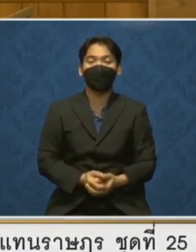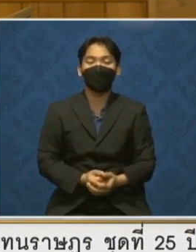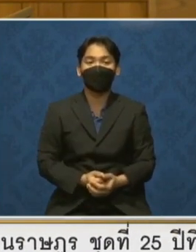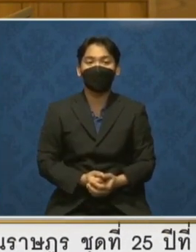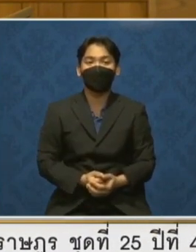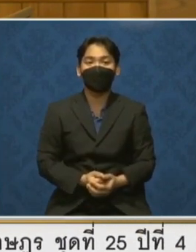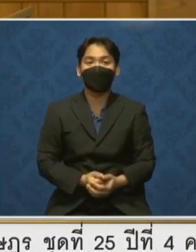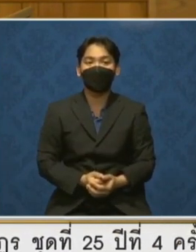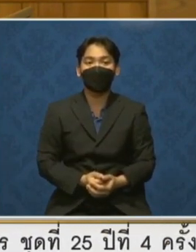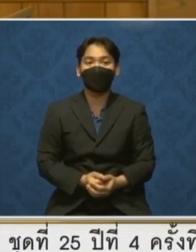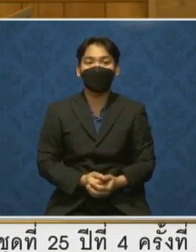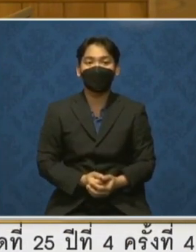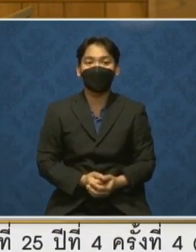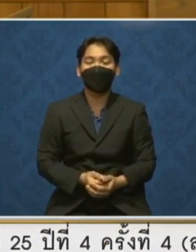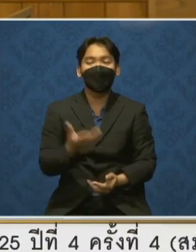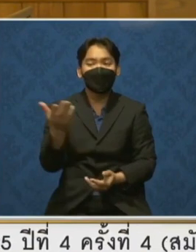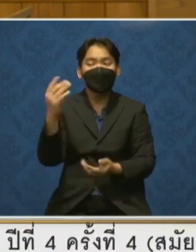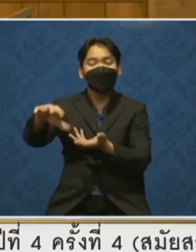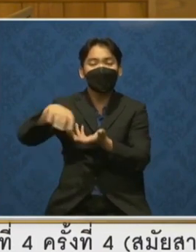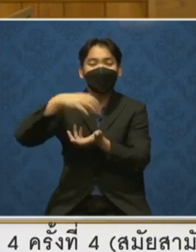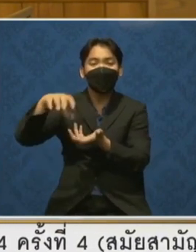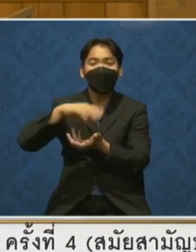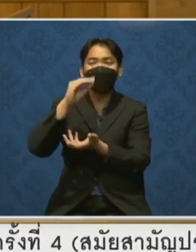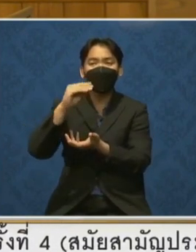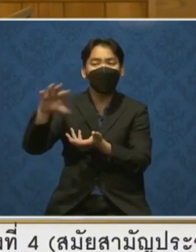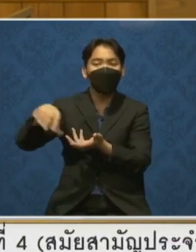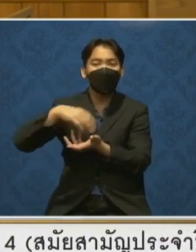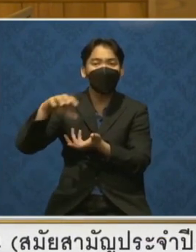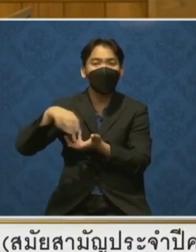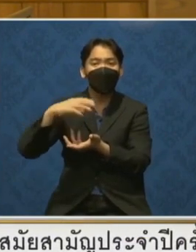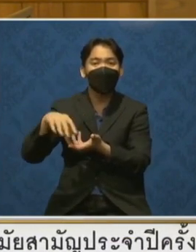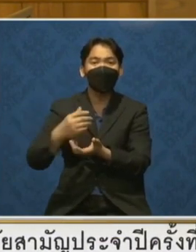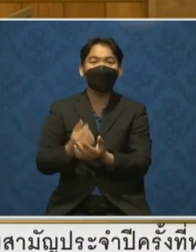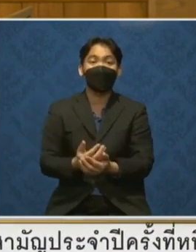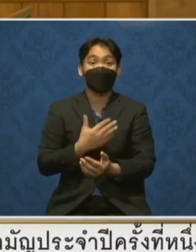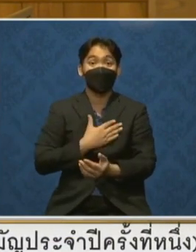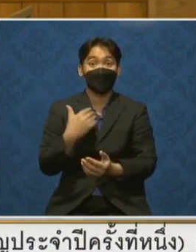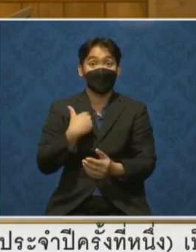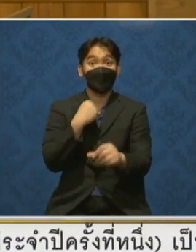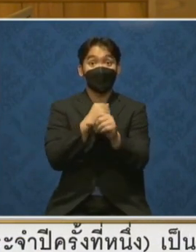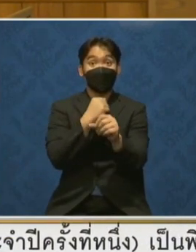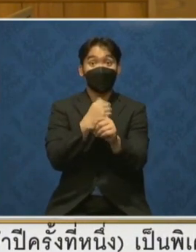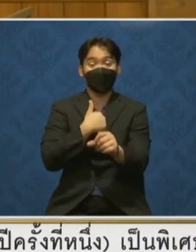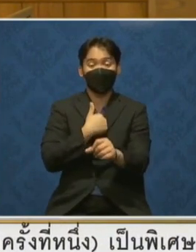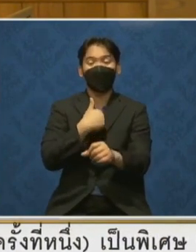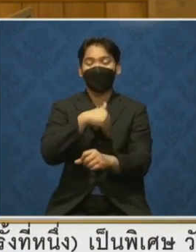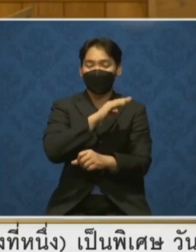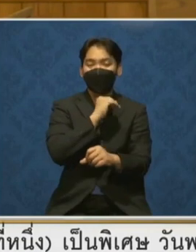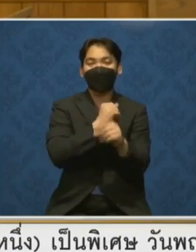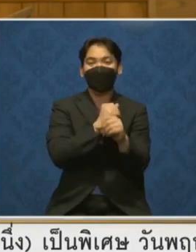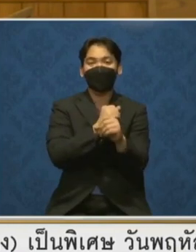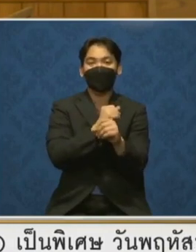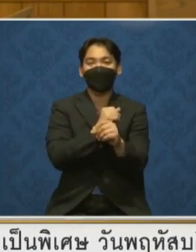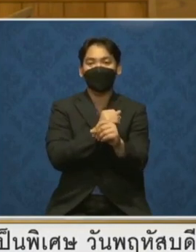การก็ขอให้เข้าใจในหลักการและเหตุผลรวมถึงความจำเป็นและสถานการณ์ต่างๆที่เข้ามาเกี่ยวข้องจนทำให้